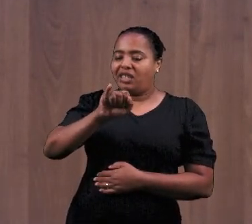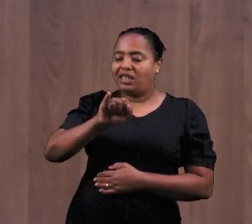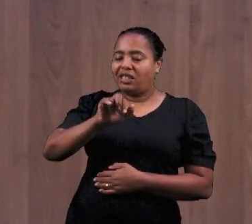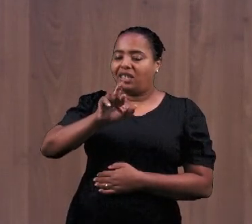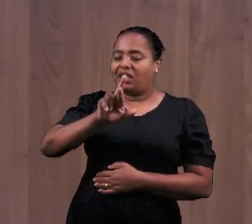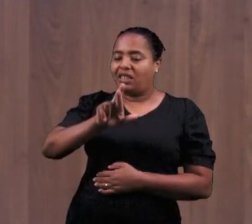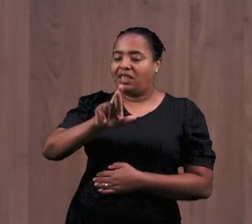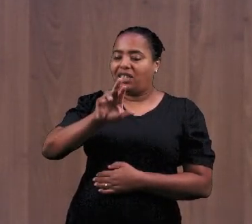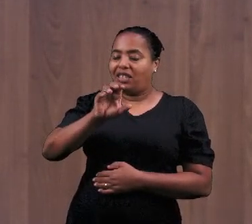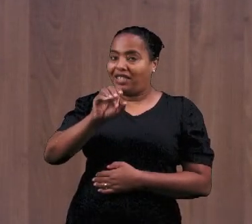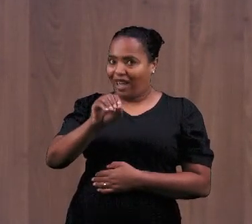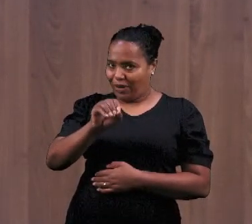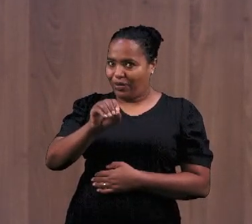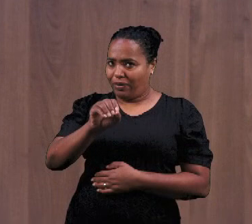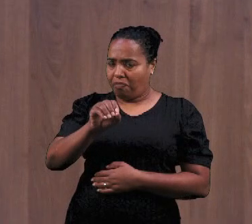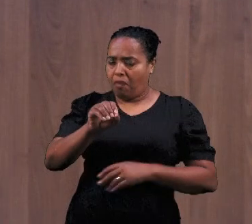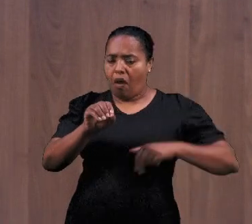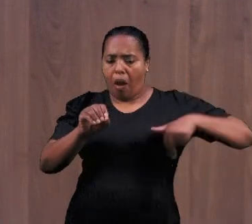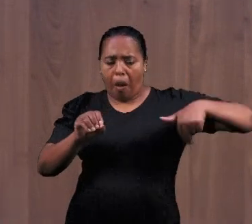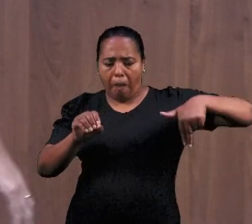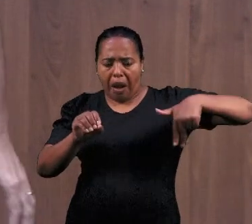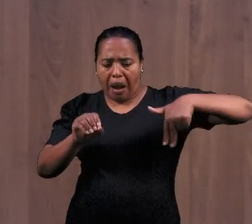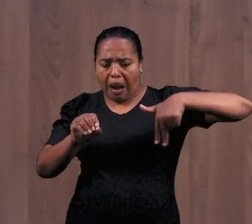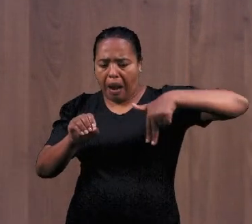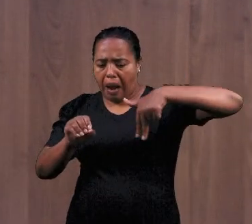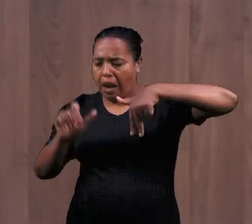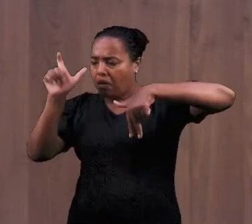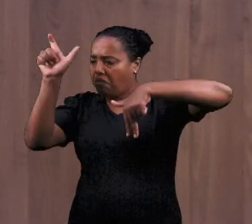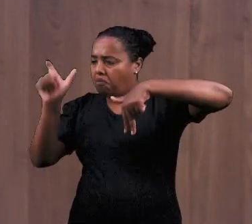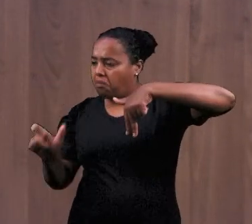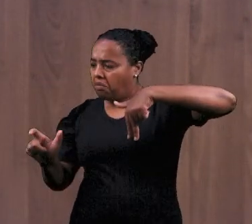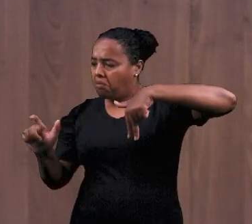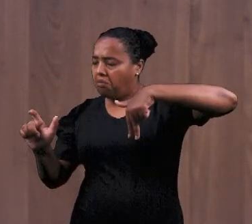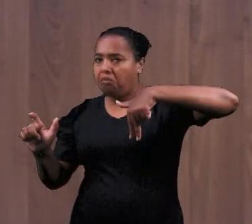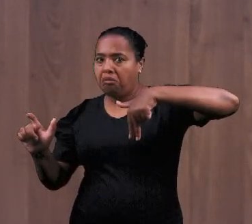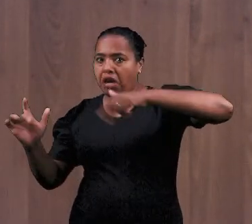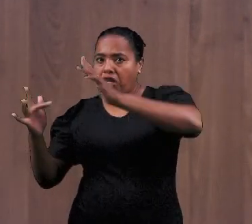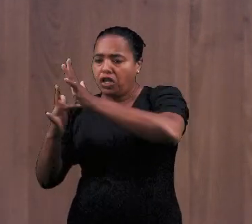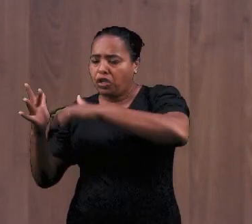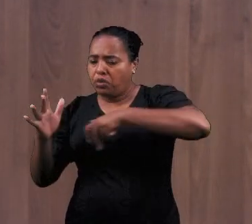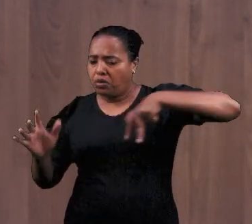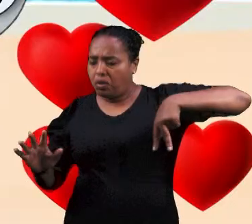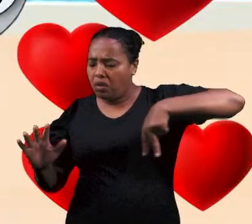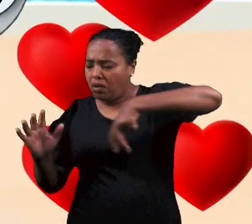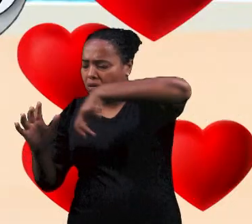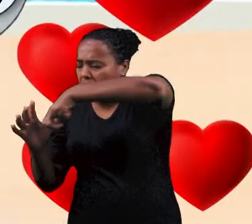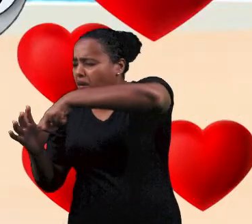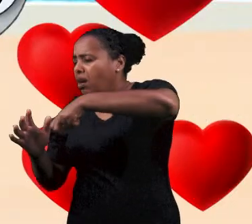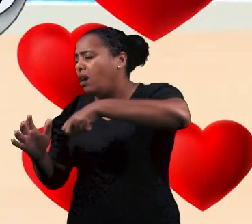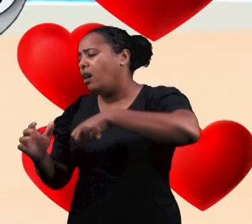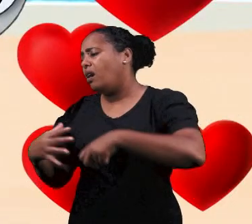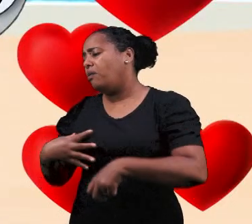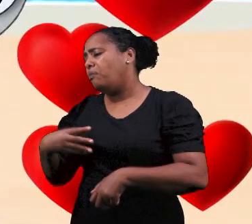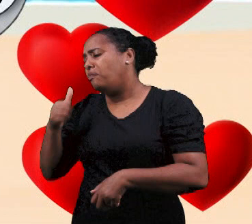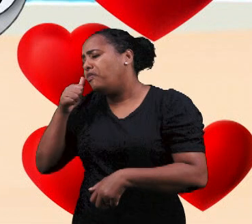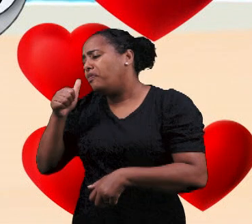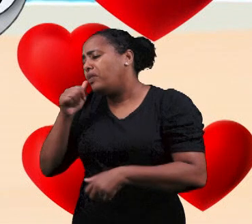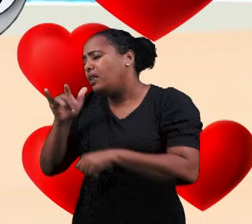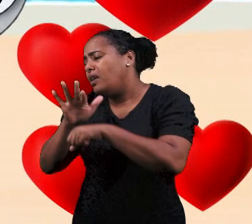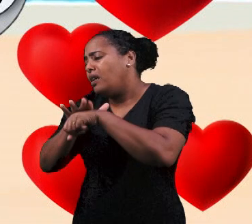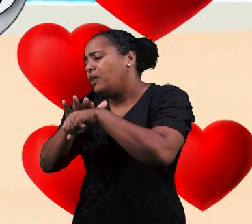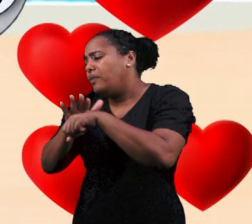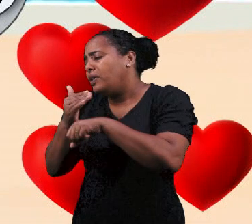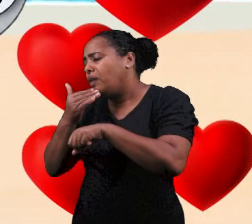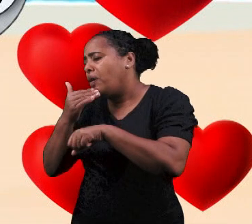s'est approché de Jésus et en se mettant genoux à ses pieds a dit, ma fille est très malade.